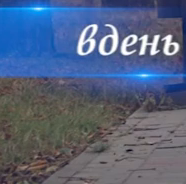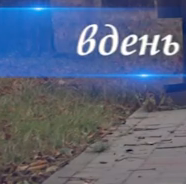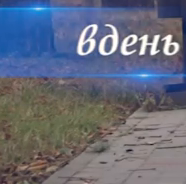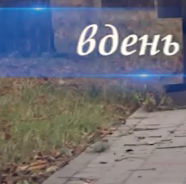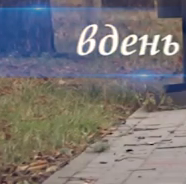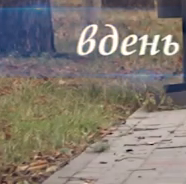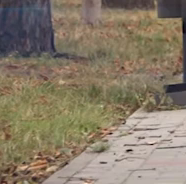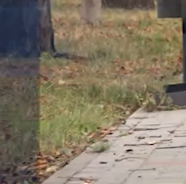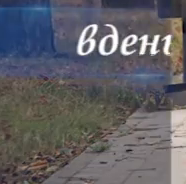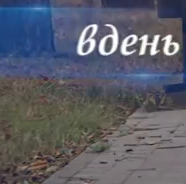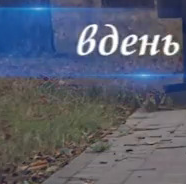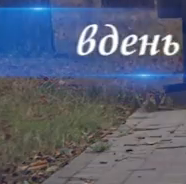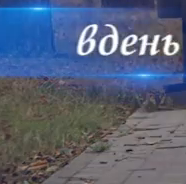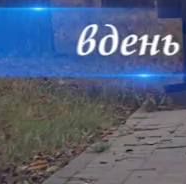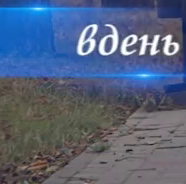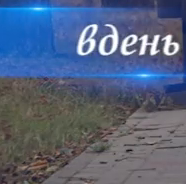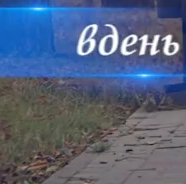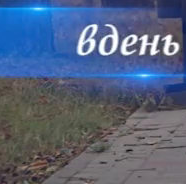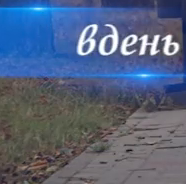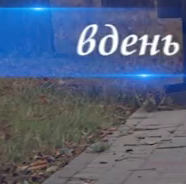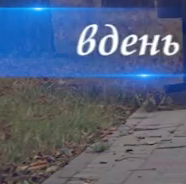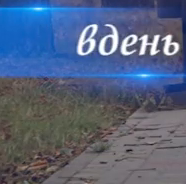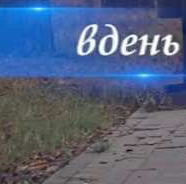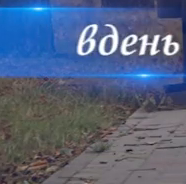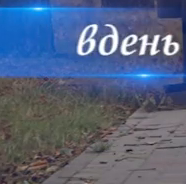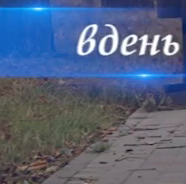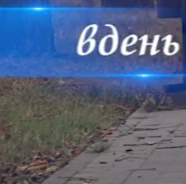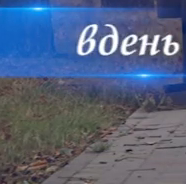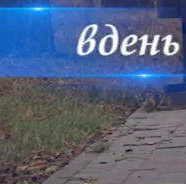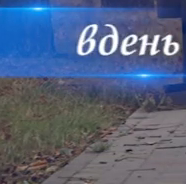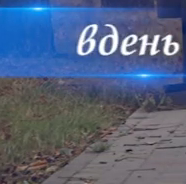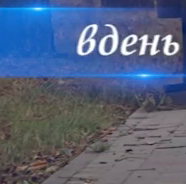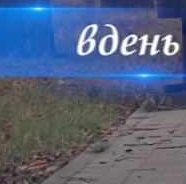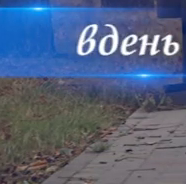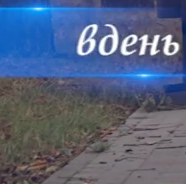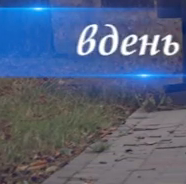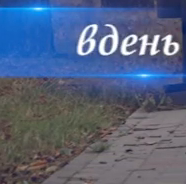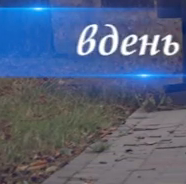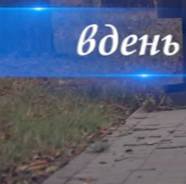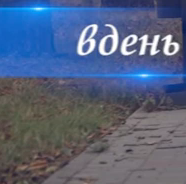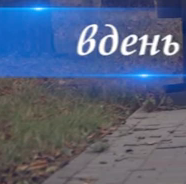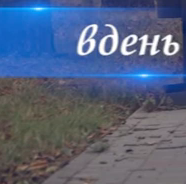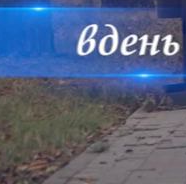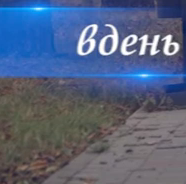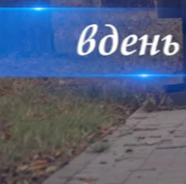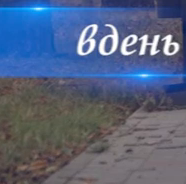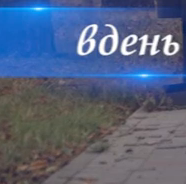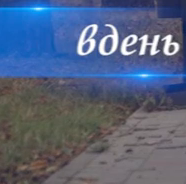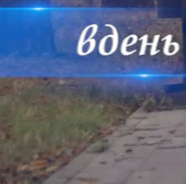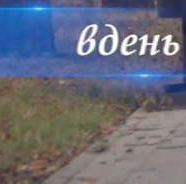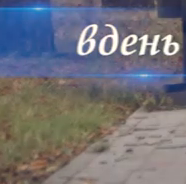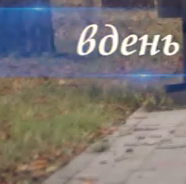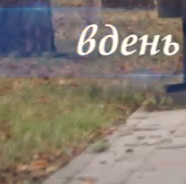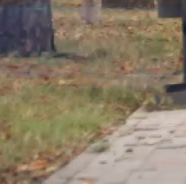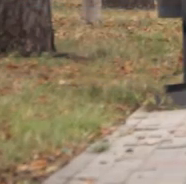Черкасах вночі від 4 до 6, в день від 8 до 10 градусів тепла. Хмарно з проясненнями, без істотних опадів. Вночі та вранці місцями по